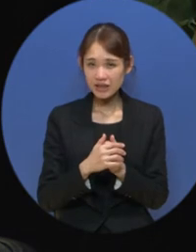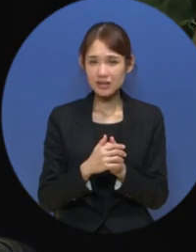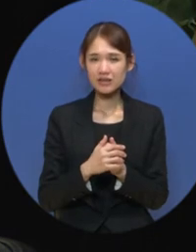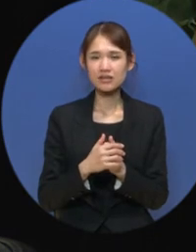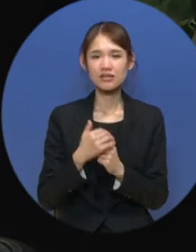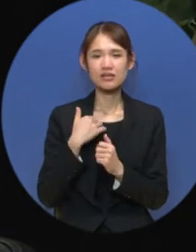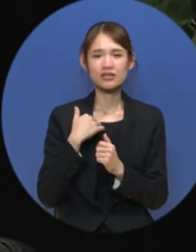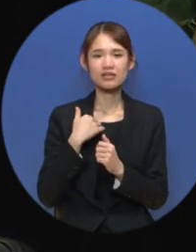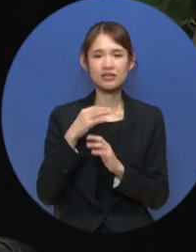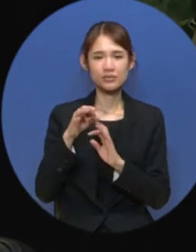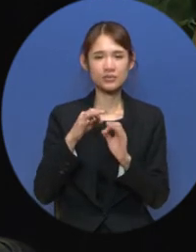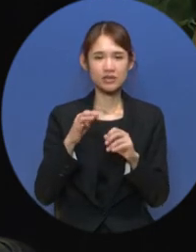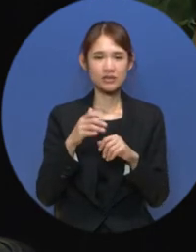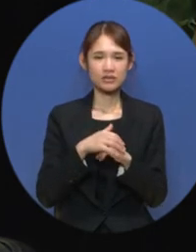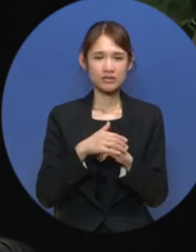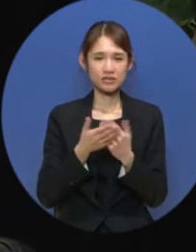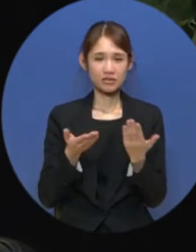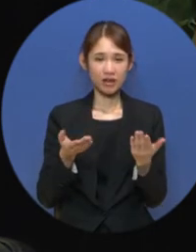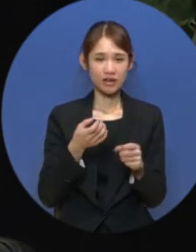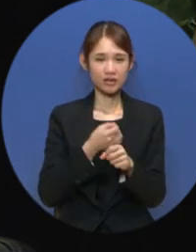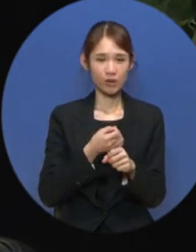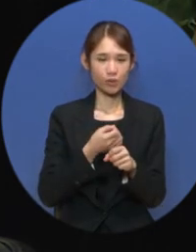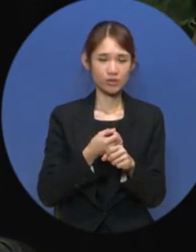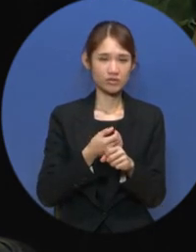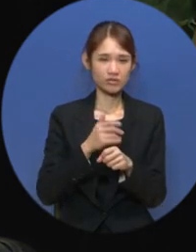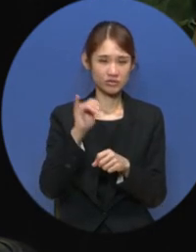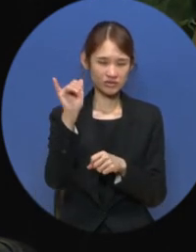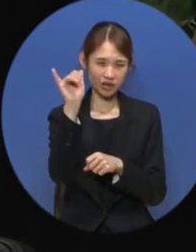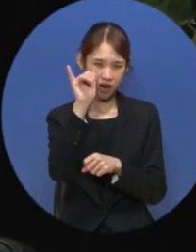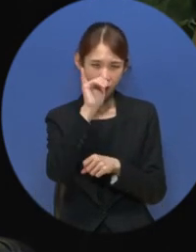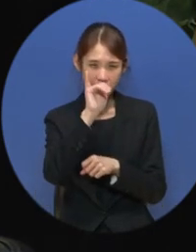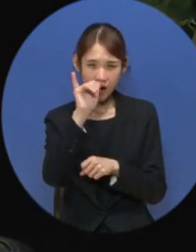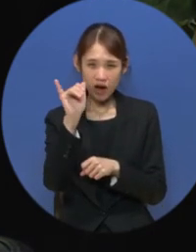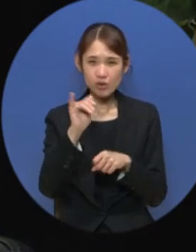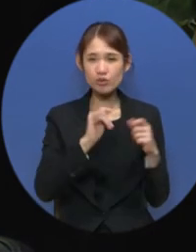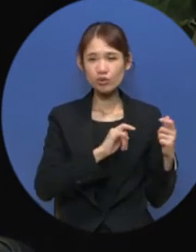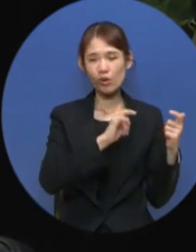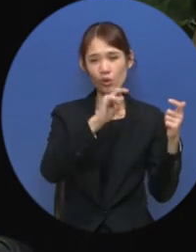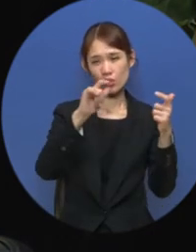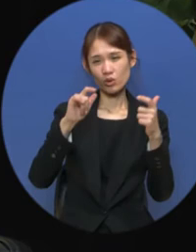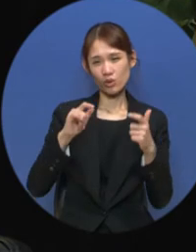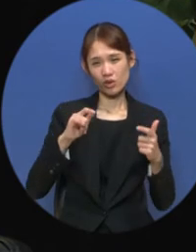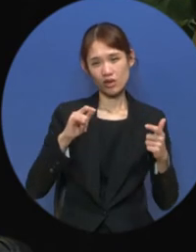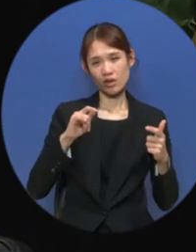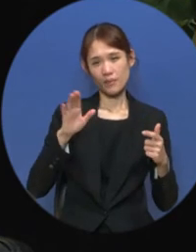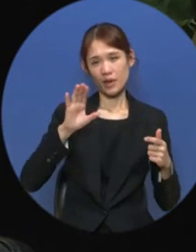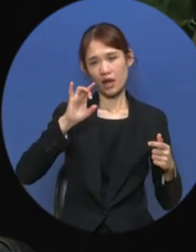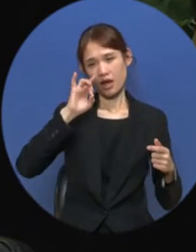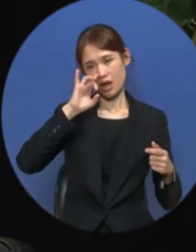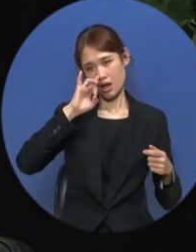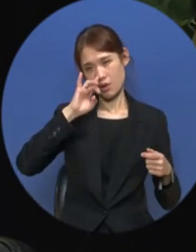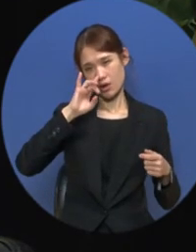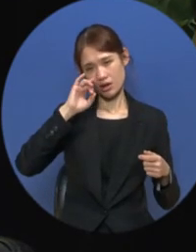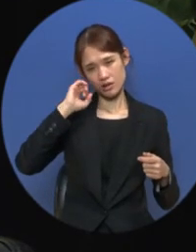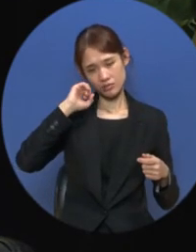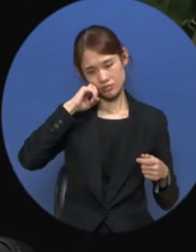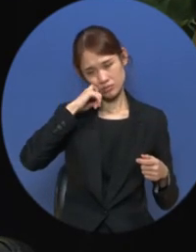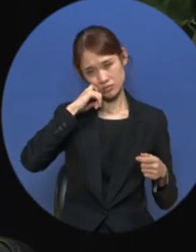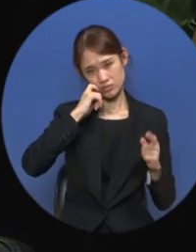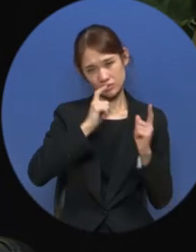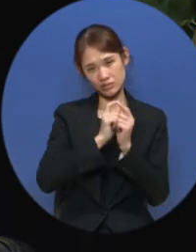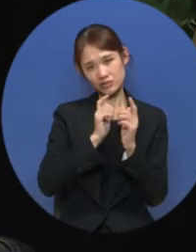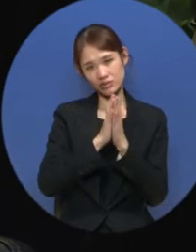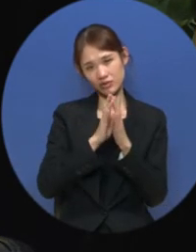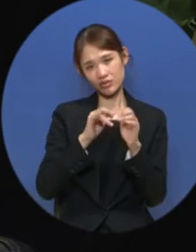이제 저희가 매장을 낸다고 하더라도 뭐 전국권으로 이렇게 커버가 되지 않는다면은 네. 실제로 이제 장애인